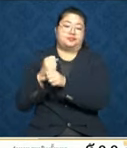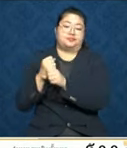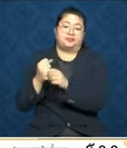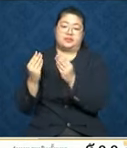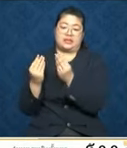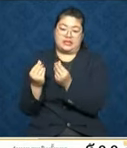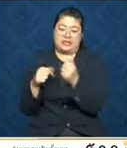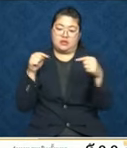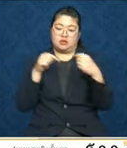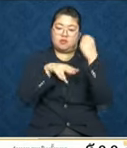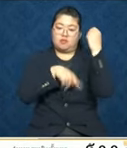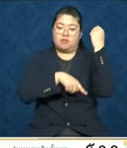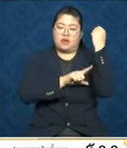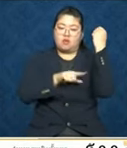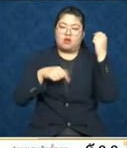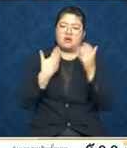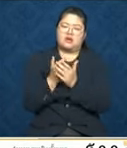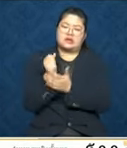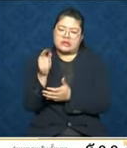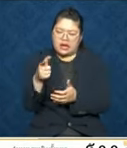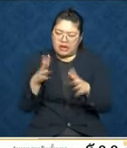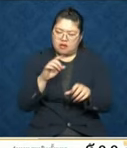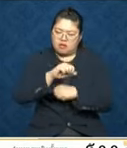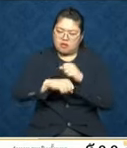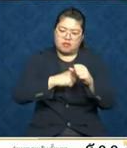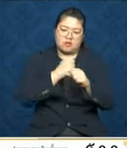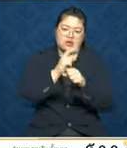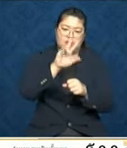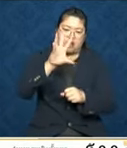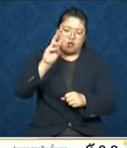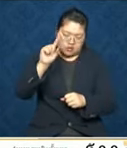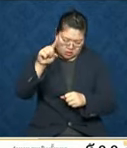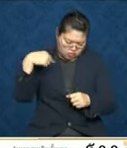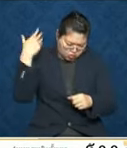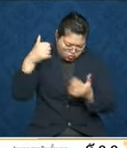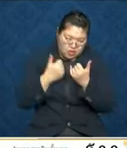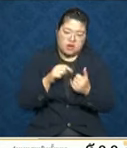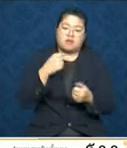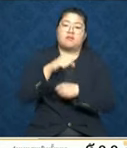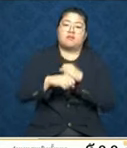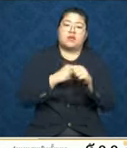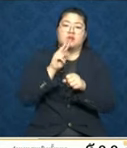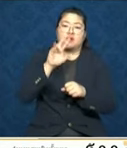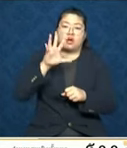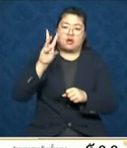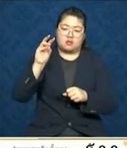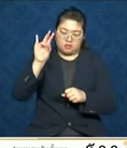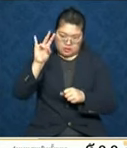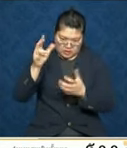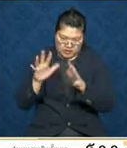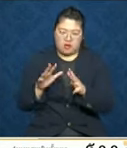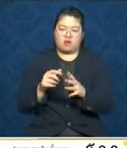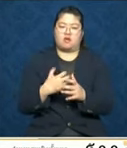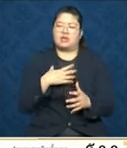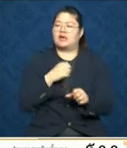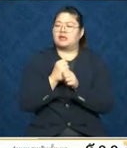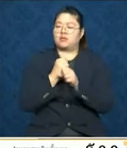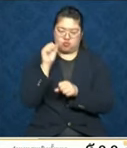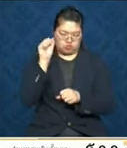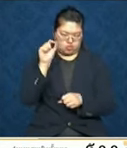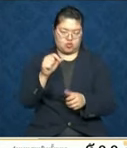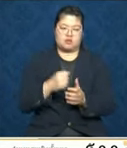าให้เสร็จโดยด่วนนะคะจ่ายเงินไปแล้วค่ะตั้งแต่ปี61นี่ปี67แล้วนะคะไม่รู้จะยืดเยื้อยาวนานไปทำไมนะคะจึงขอให้เร่งดำเนินการด้วยค่ะประ